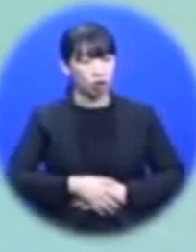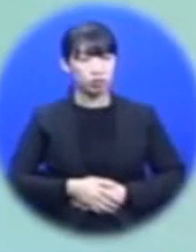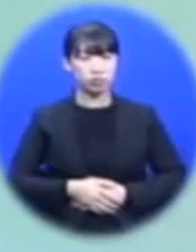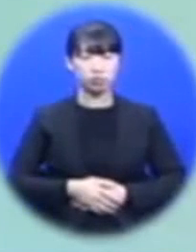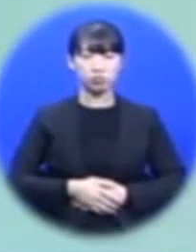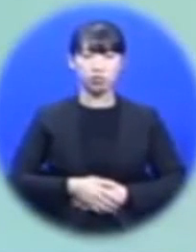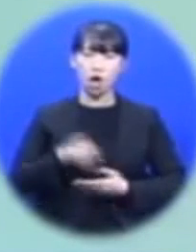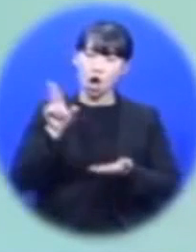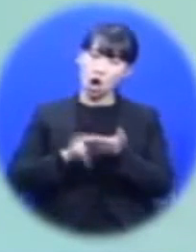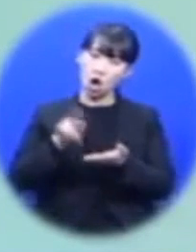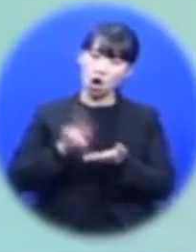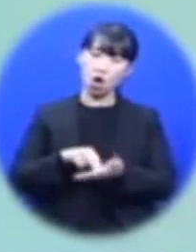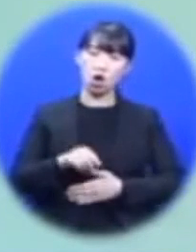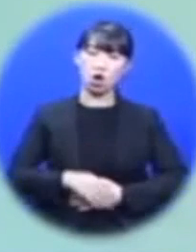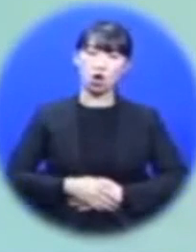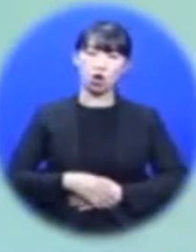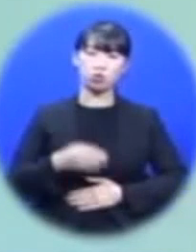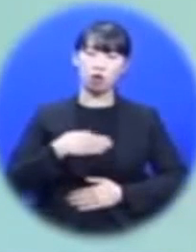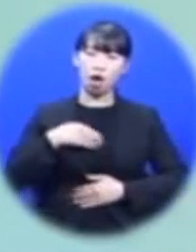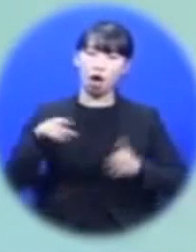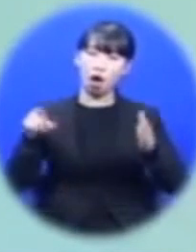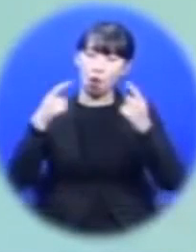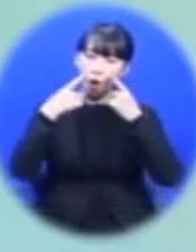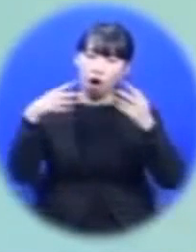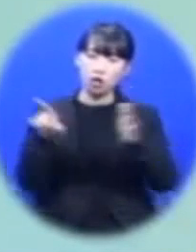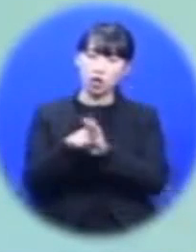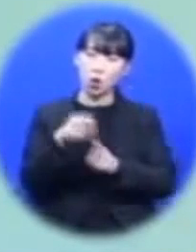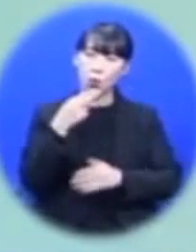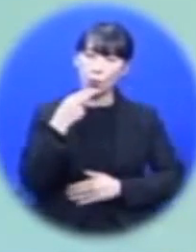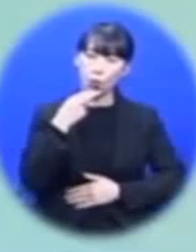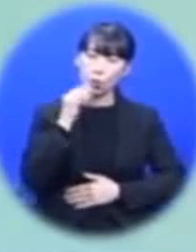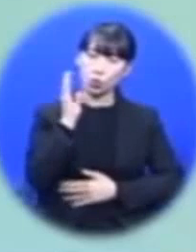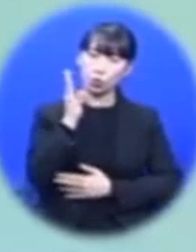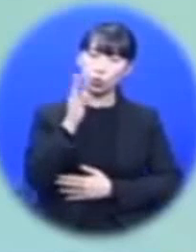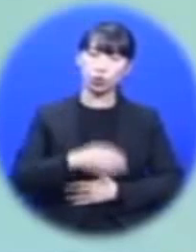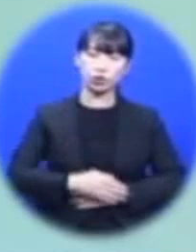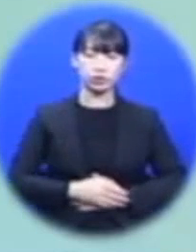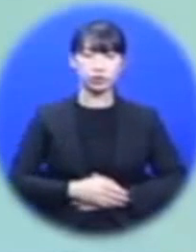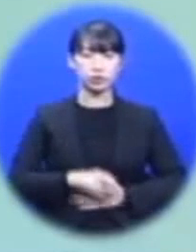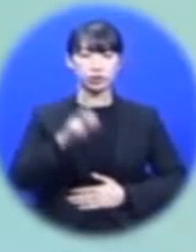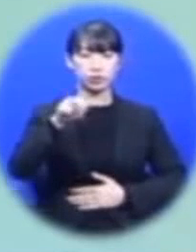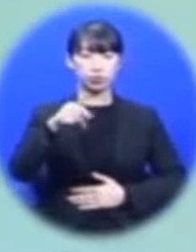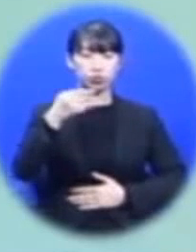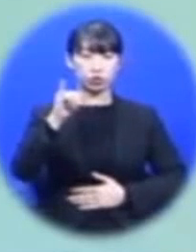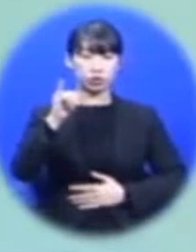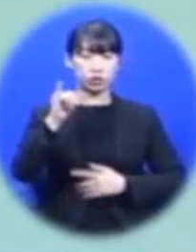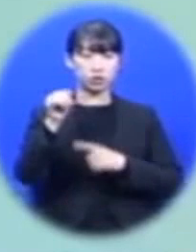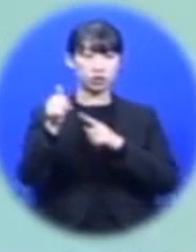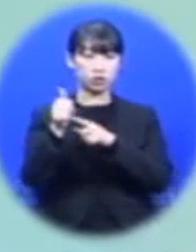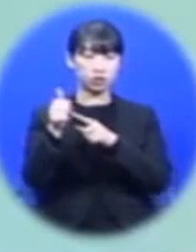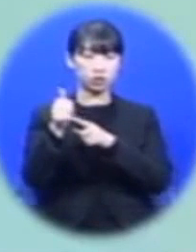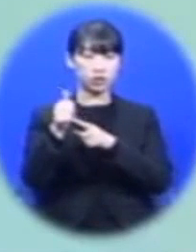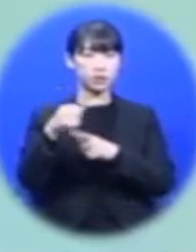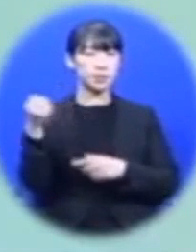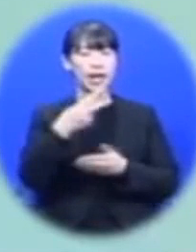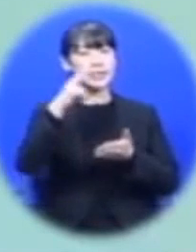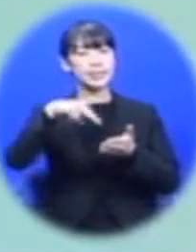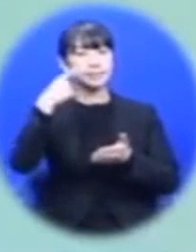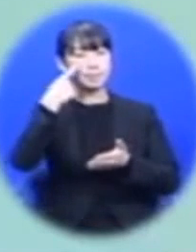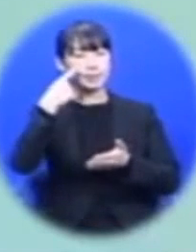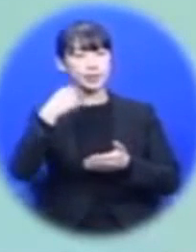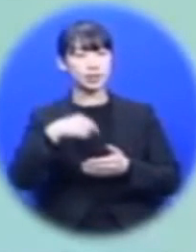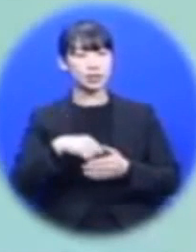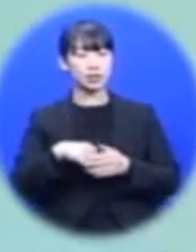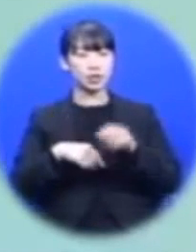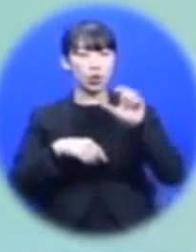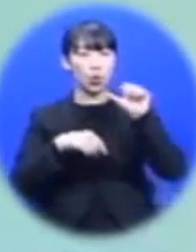문제라니까 제가 그 점에 대해서 확신이 안 듭니다 그랬더니 무디가 그래 그러면 또 읽어 봐라 요한복음